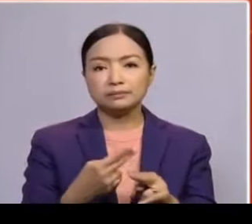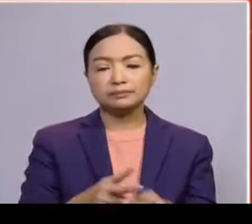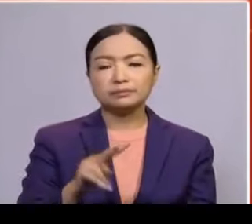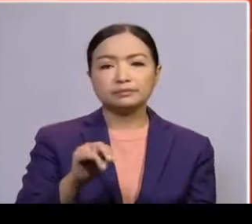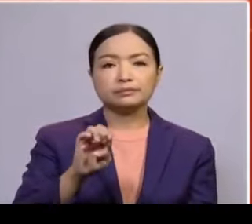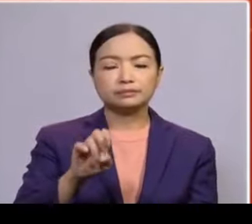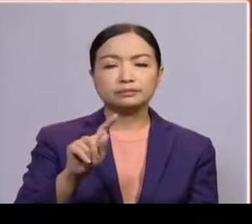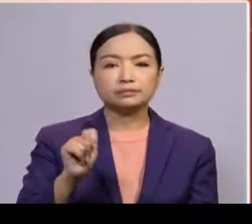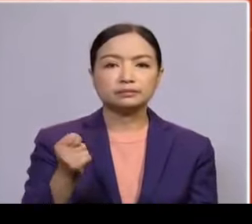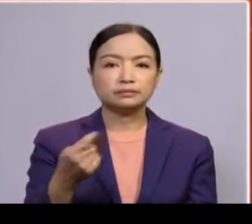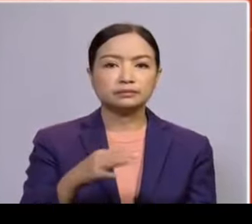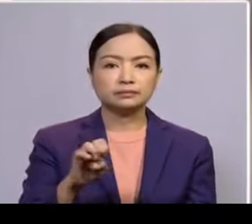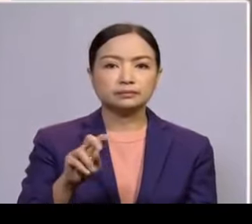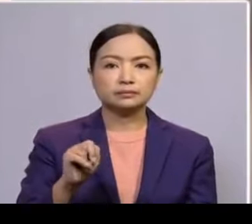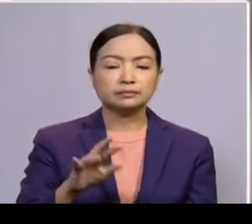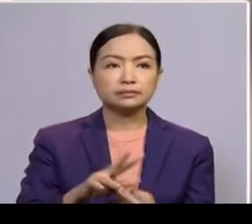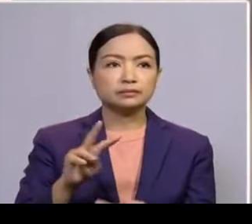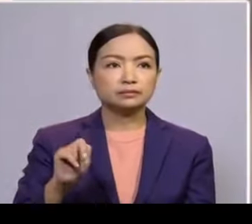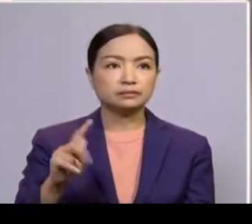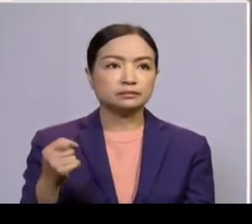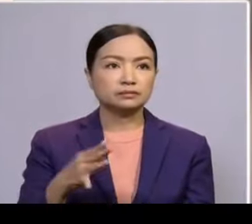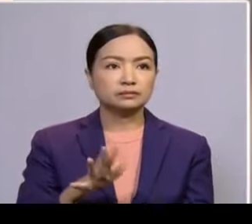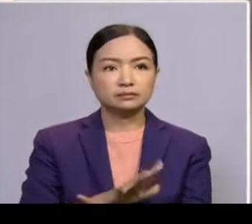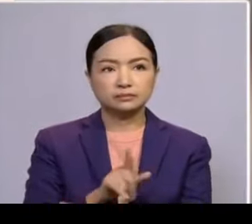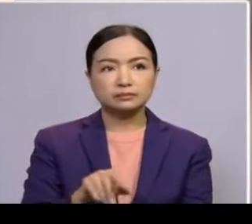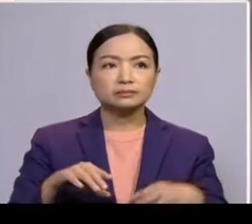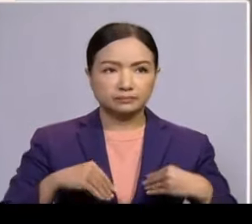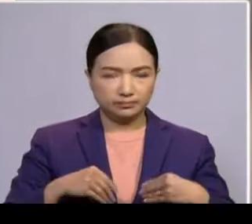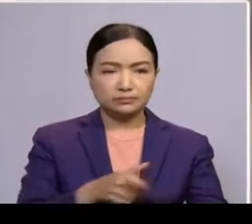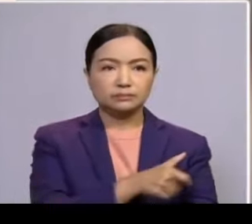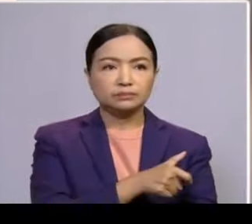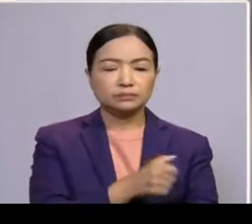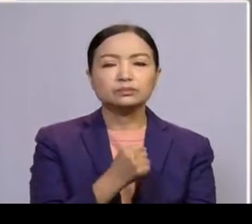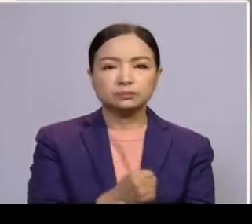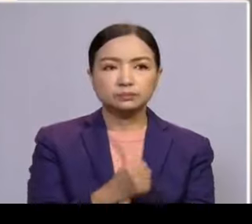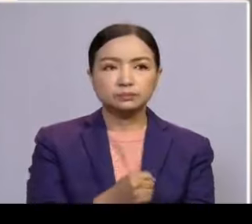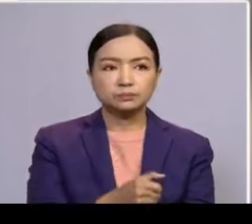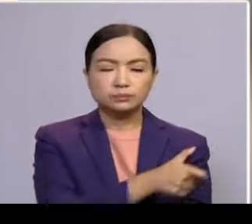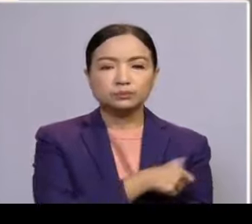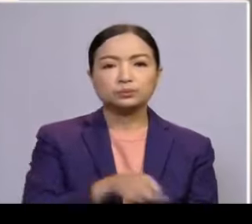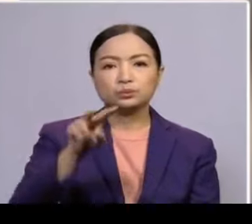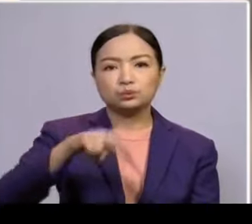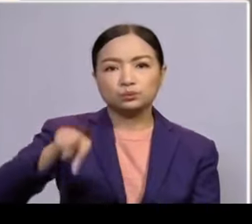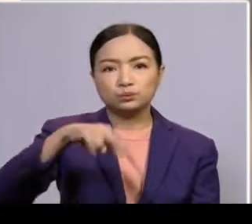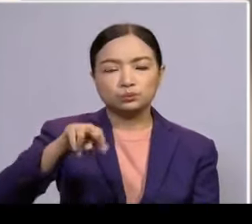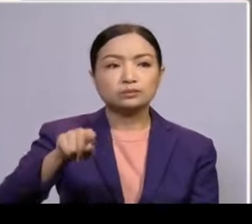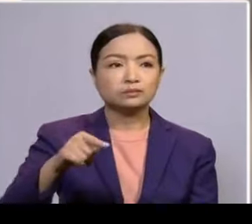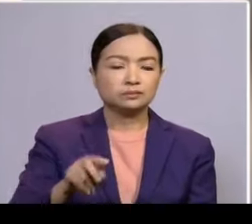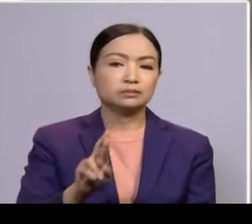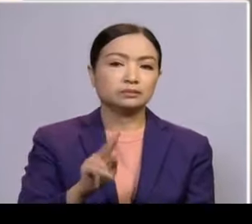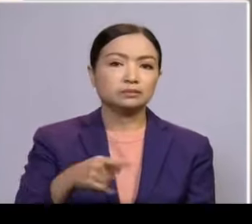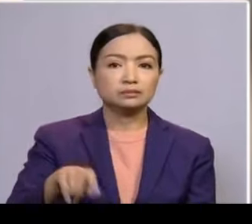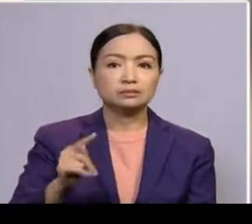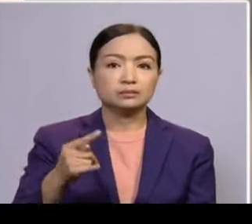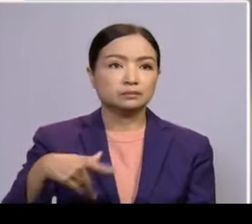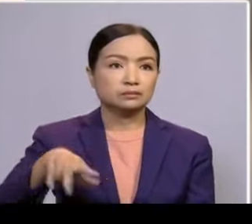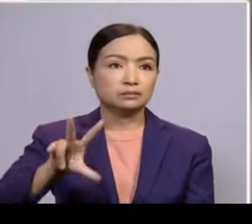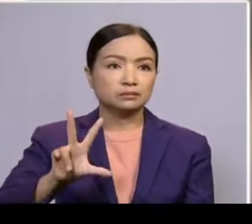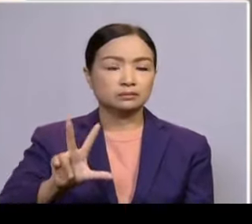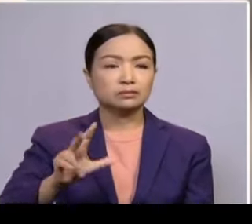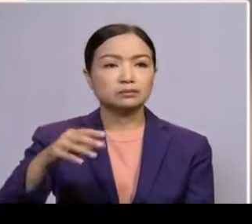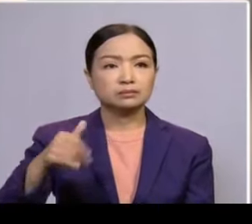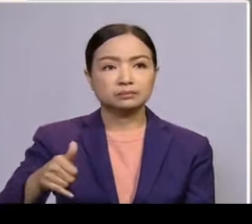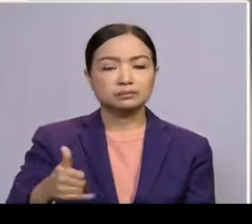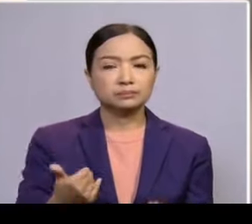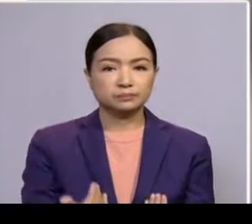นายนิธินันท์เบื้องต้นยอมรับว่าเคยเป็นพนักงานรักษาความสะอาดรักษาความปลอดภัยปัจจุบันตกงานค่ะไม่